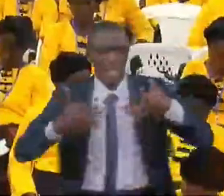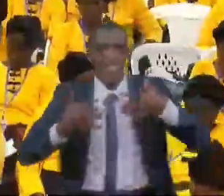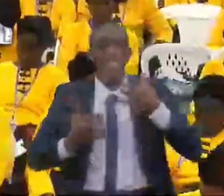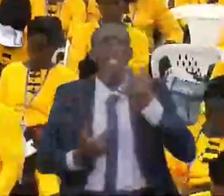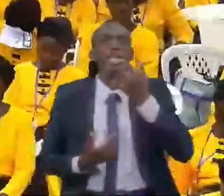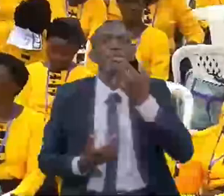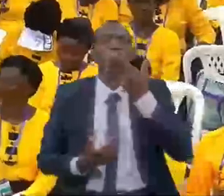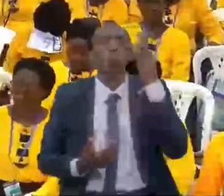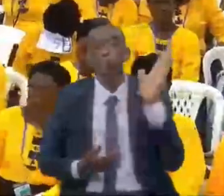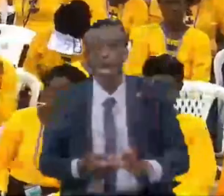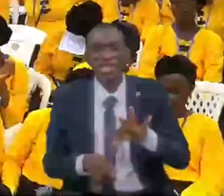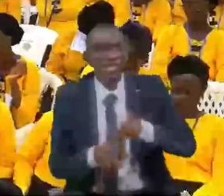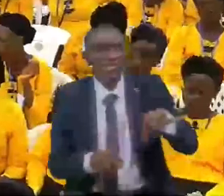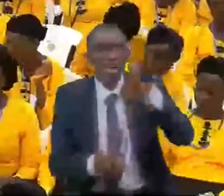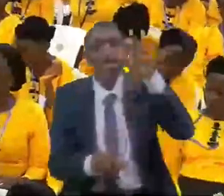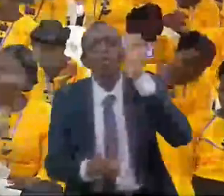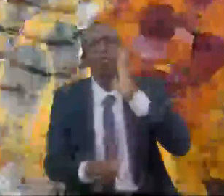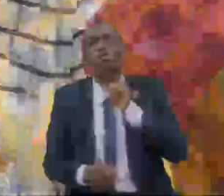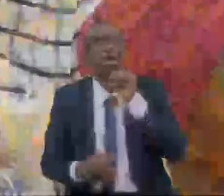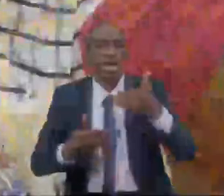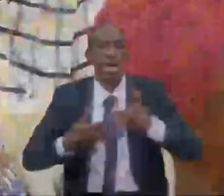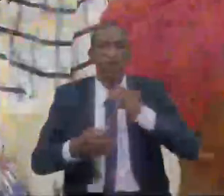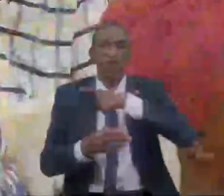les mauvais esprits n'auront pas le dernier mot.